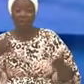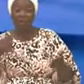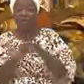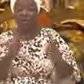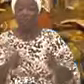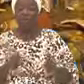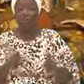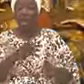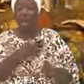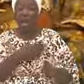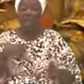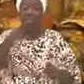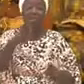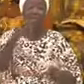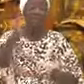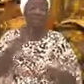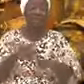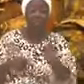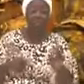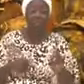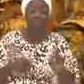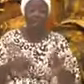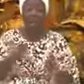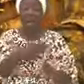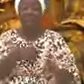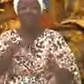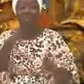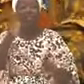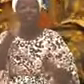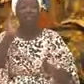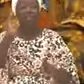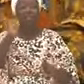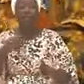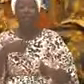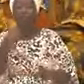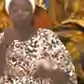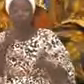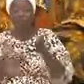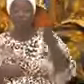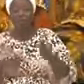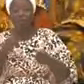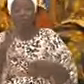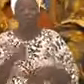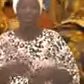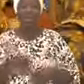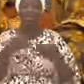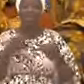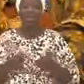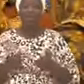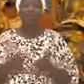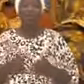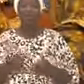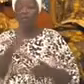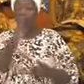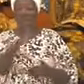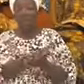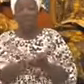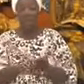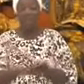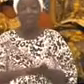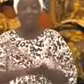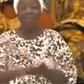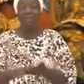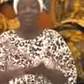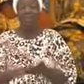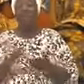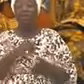purifier jeudi que cette personne qui sera purifié que de te bénisse la basse fr que vous